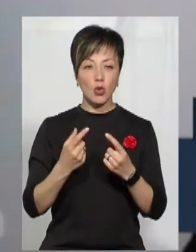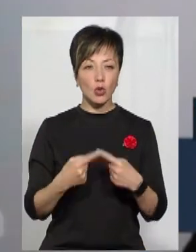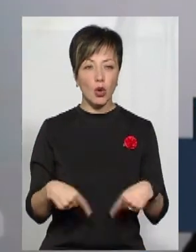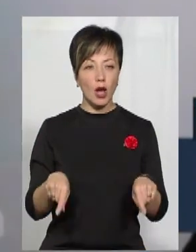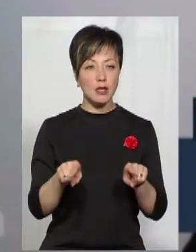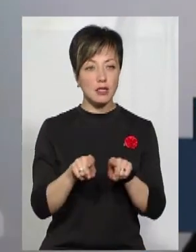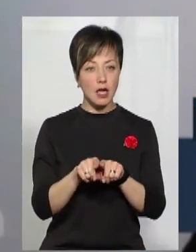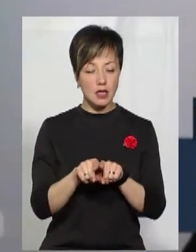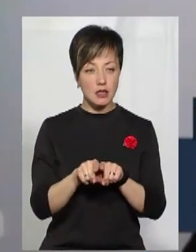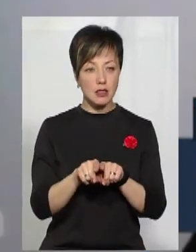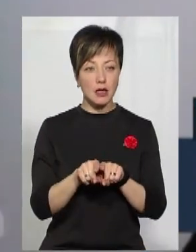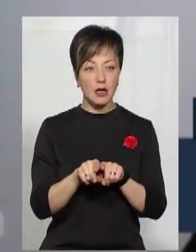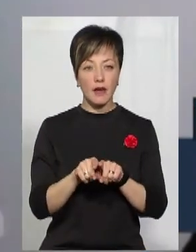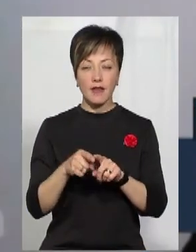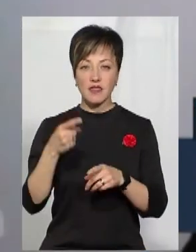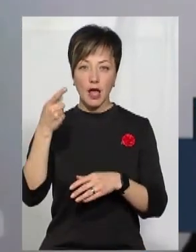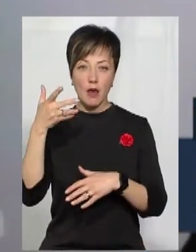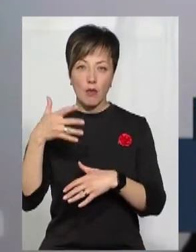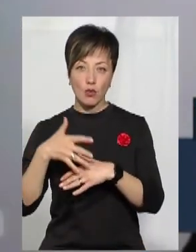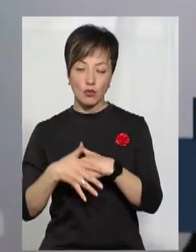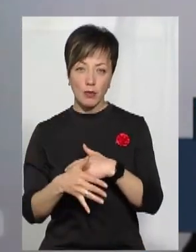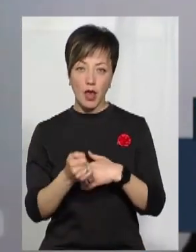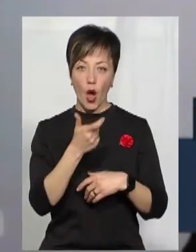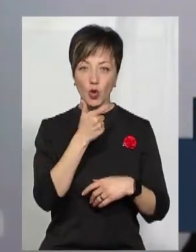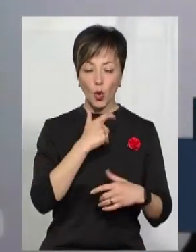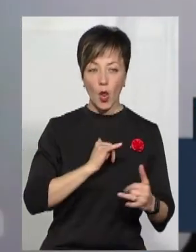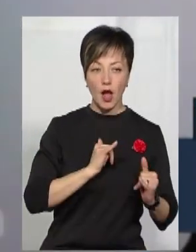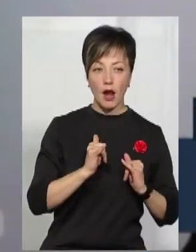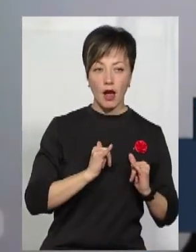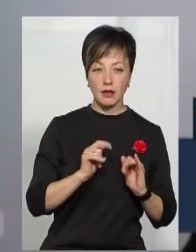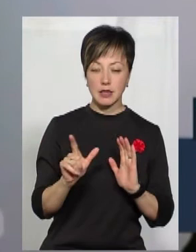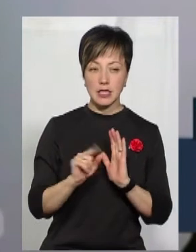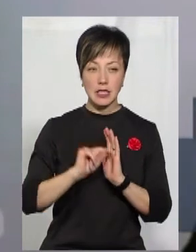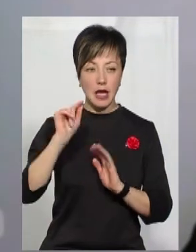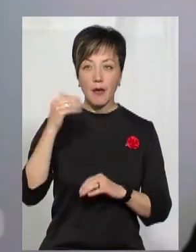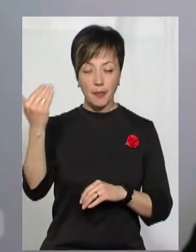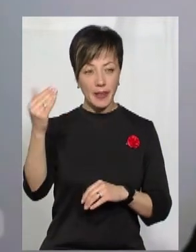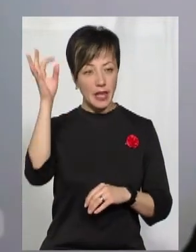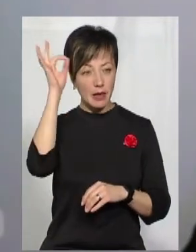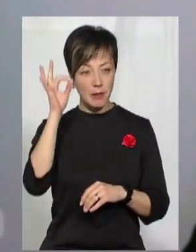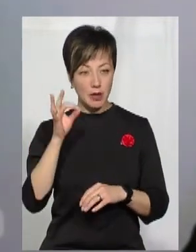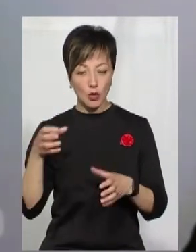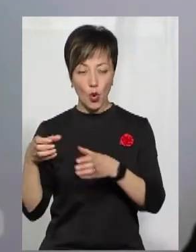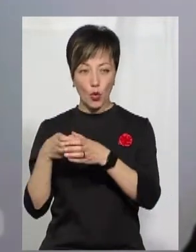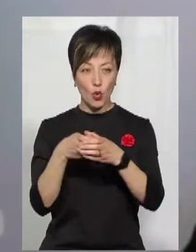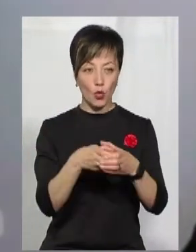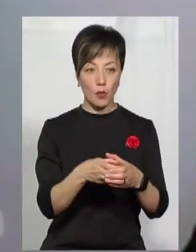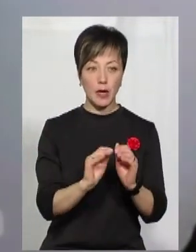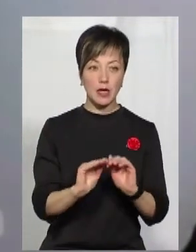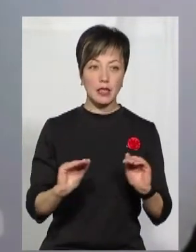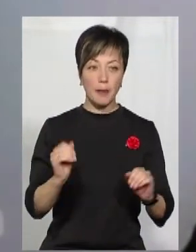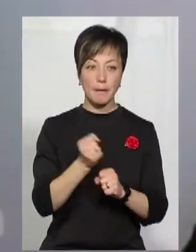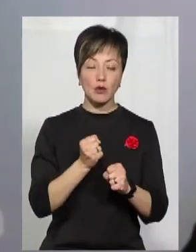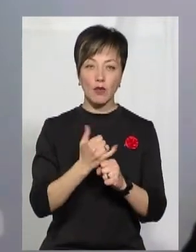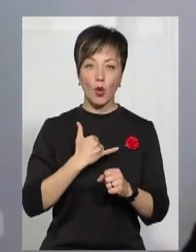організацією взаєморозуміння та толерантність. І з німецької сторони приїжджала група школярів, які працювали у